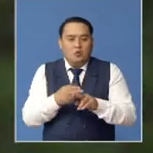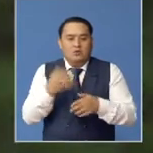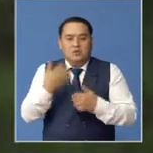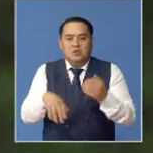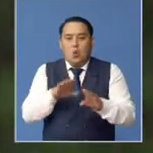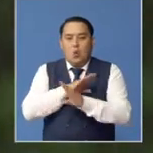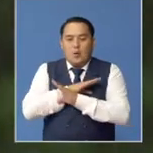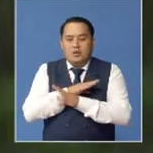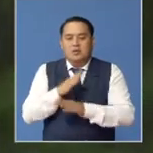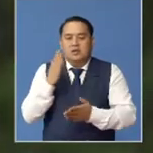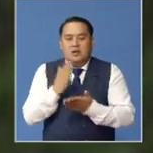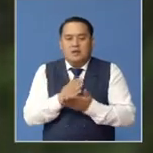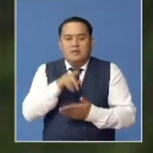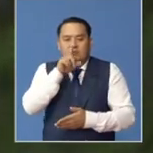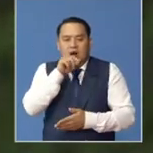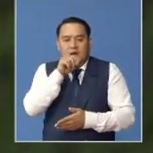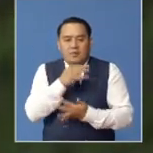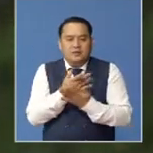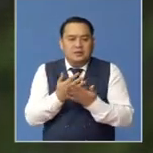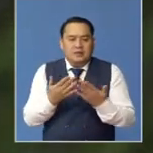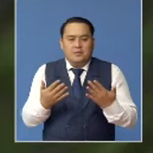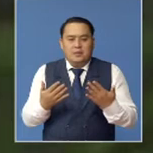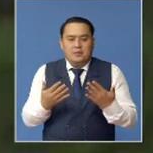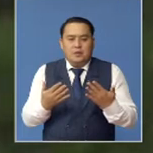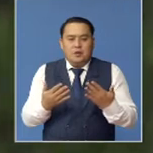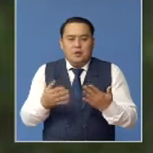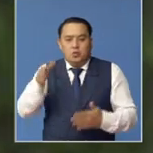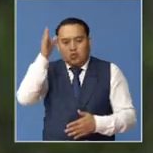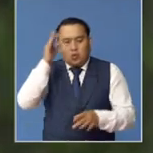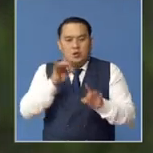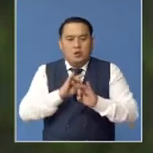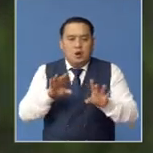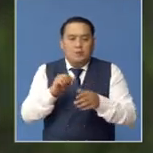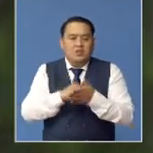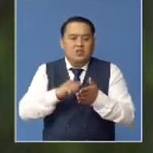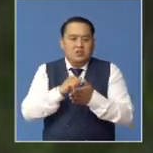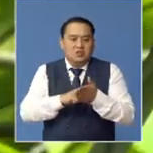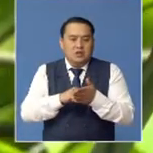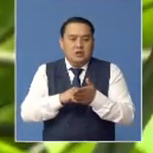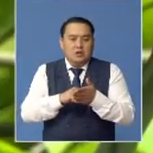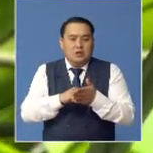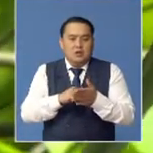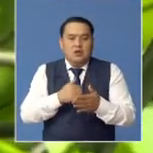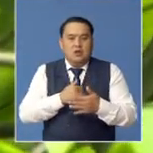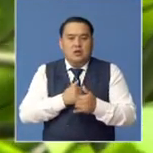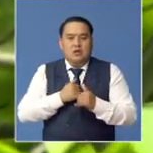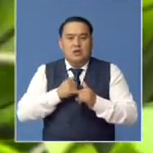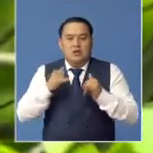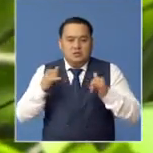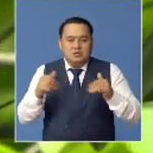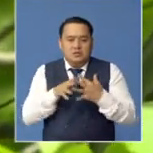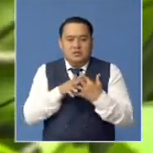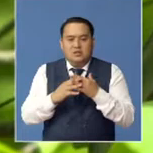погибших птиц преобладают воробьи, ласточки и зяблики. Ученые отмечают, основная причина – интенсивное развитие сельского хозяйства